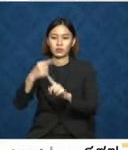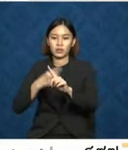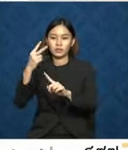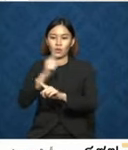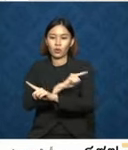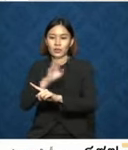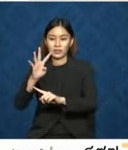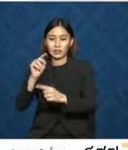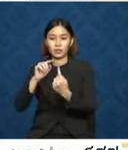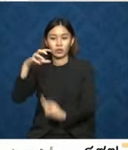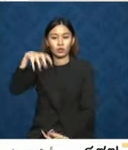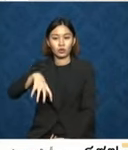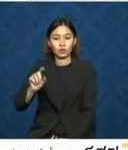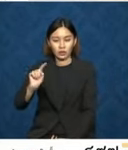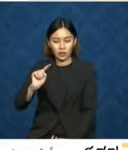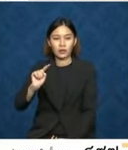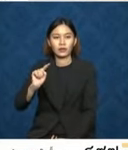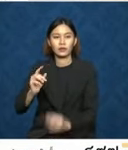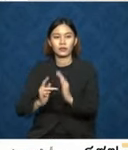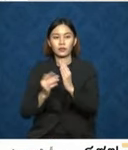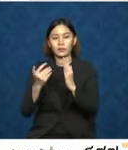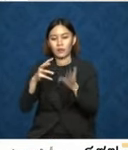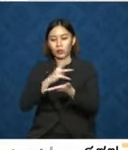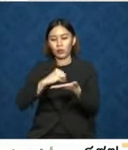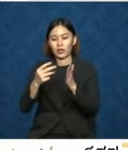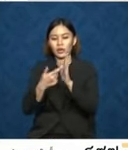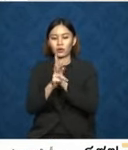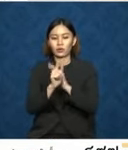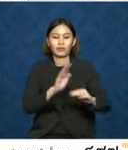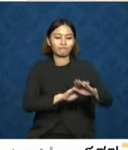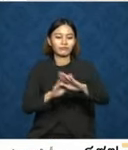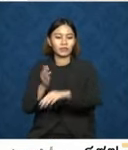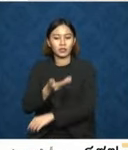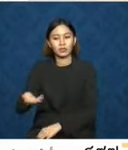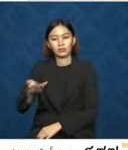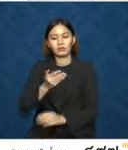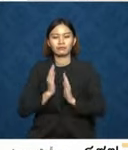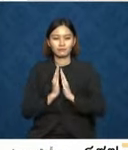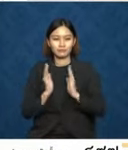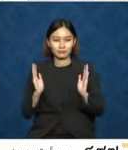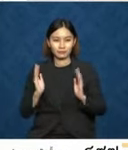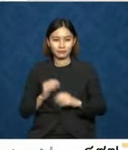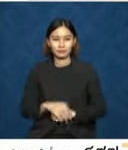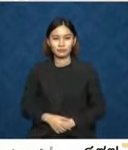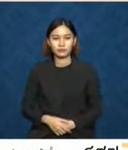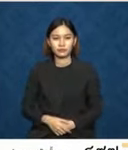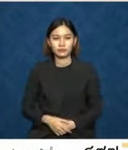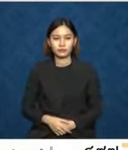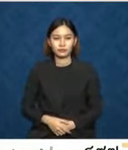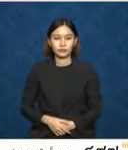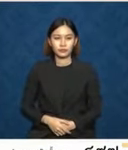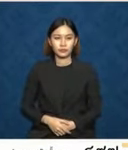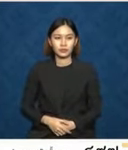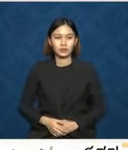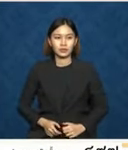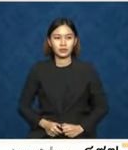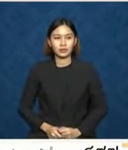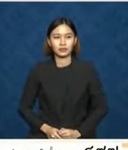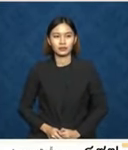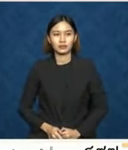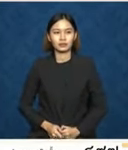ณอุทยาาเทคโนโลยีการเกษตรมหาวิทยาลัยขอนแก่นนะครับเชิญชวนทุกท่านครับขอบคุณครับขอ